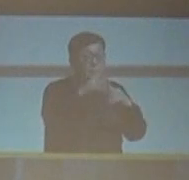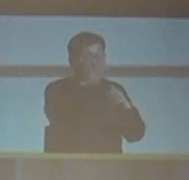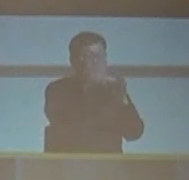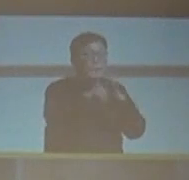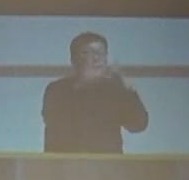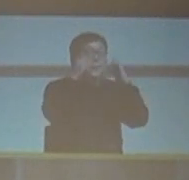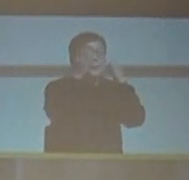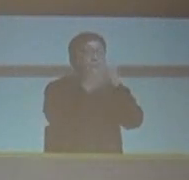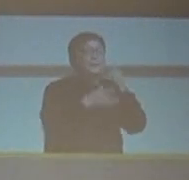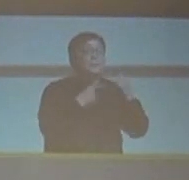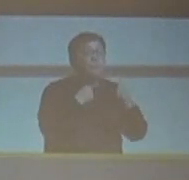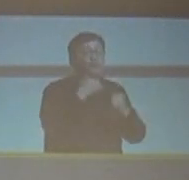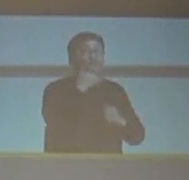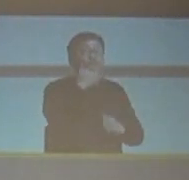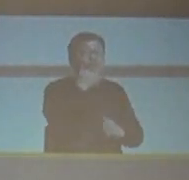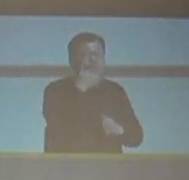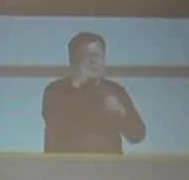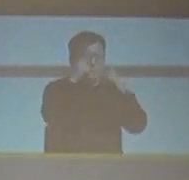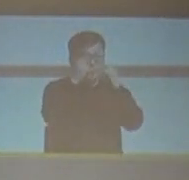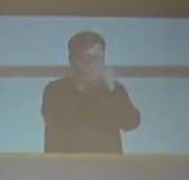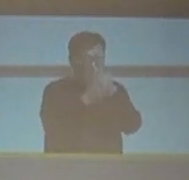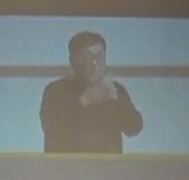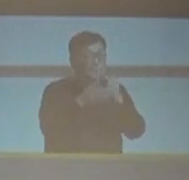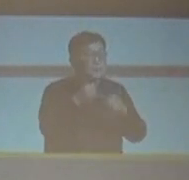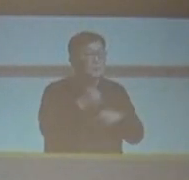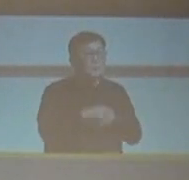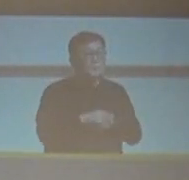분들은 조금 기다려주시면 저희가 시간을 마련해 보도록